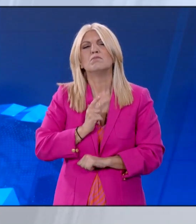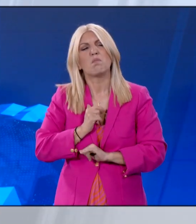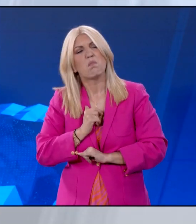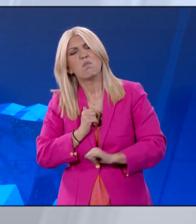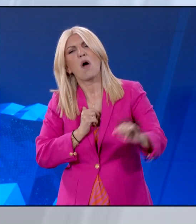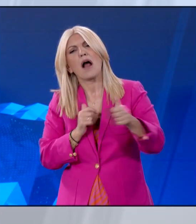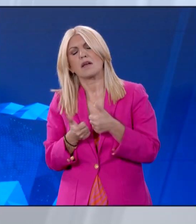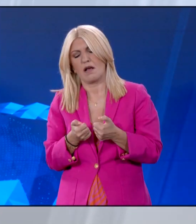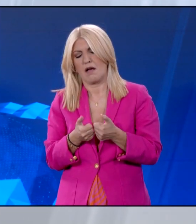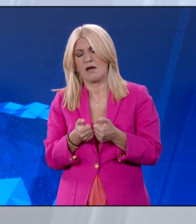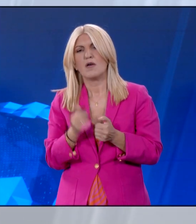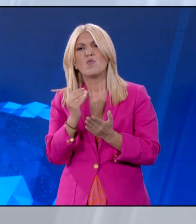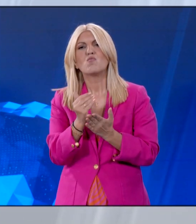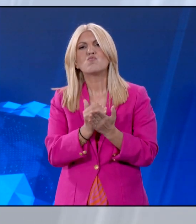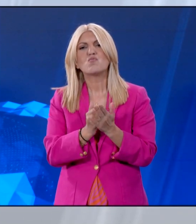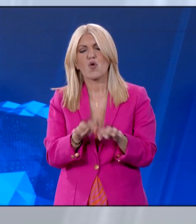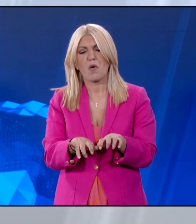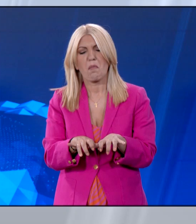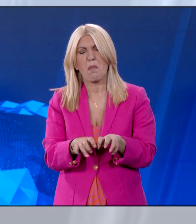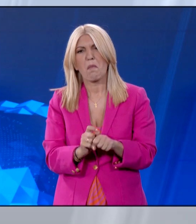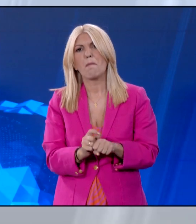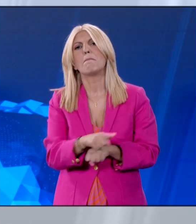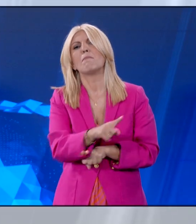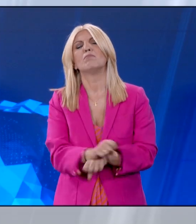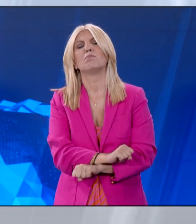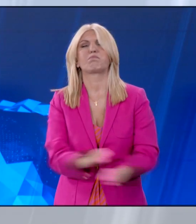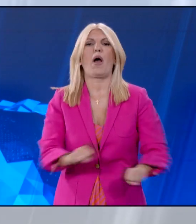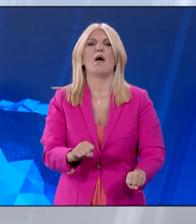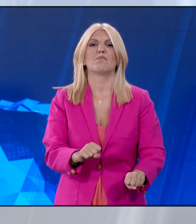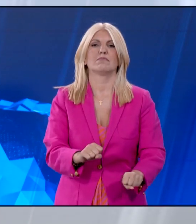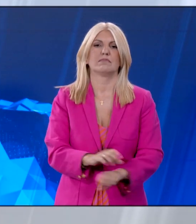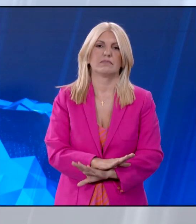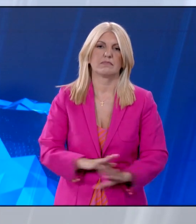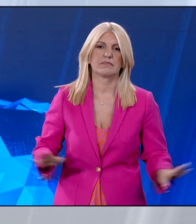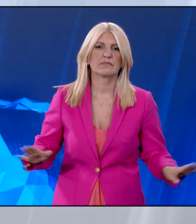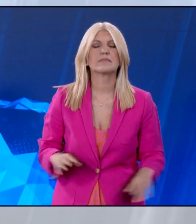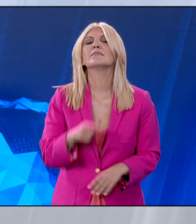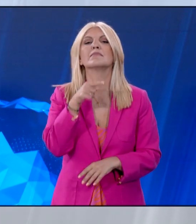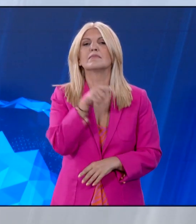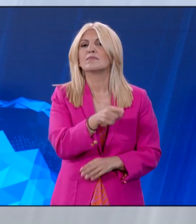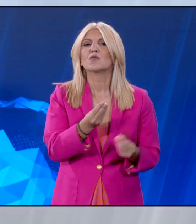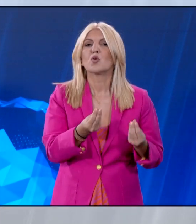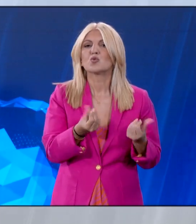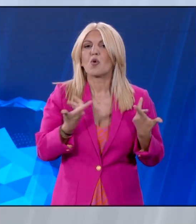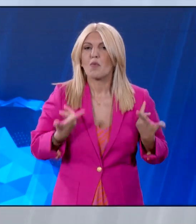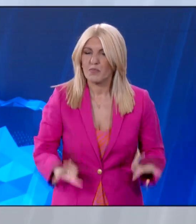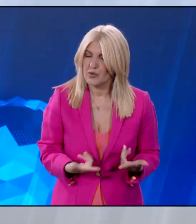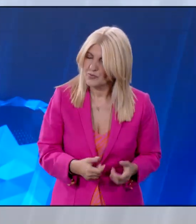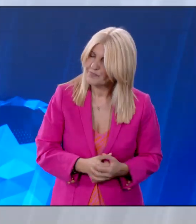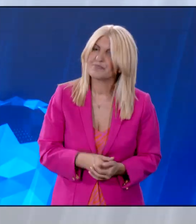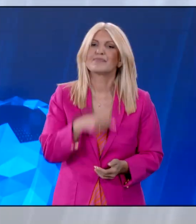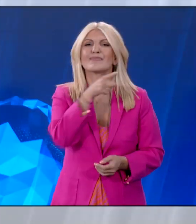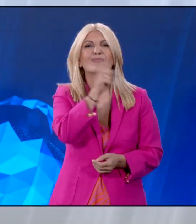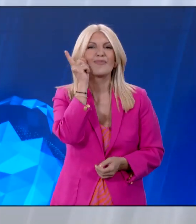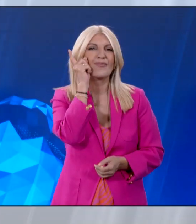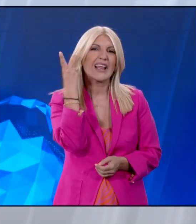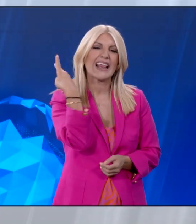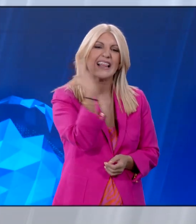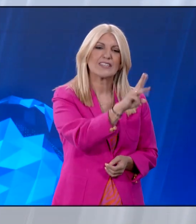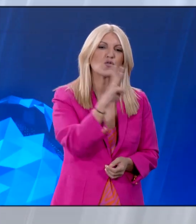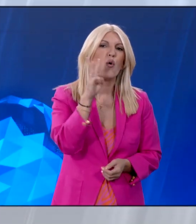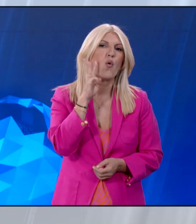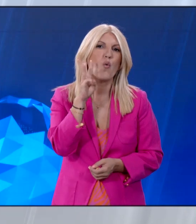σε θέματα Μέσης Ανατολής, υποστηρίζει ότι το Τελαβίβ εντόπισε την τοποθεσία του Χανίγια στην Τεχεράνη με τη βοήθεια